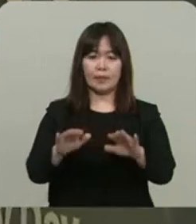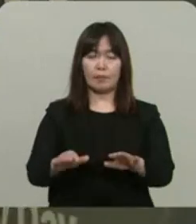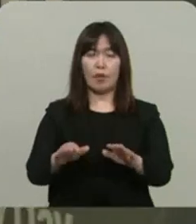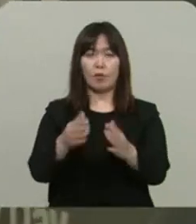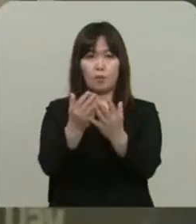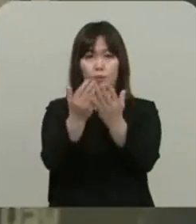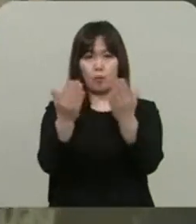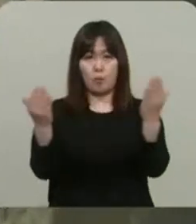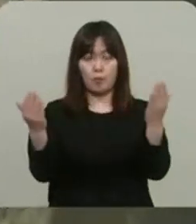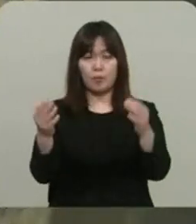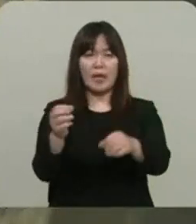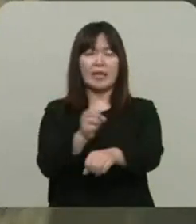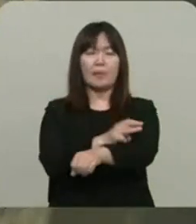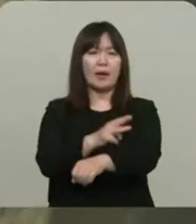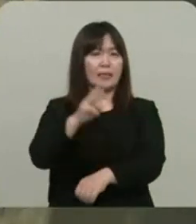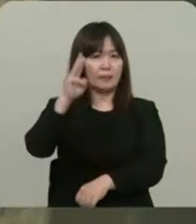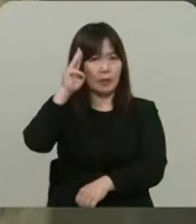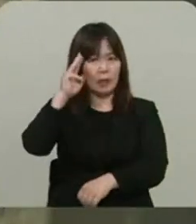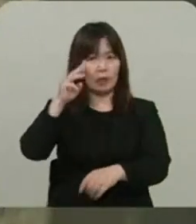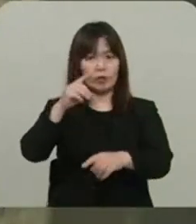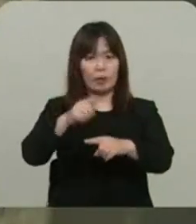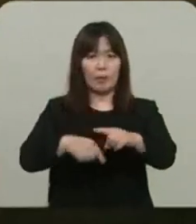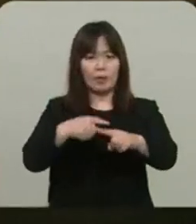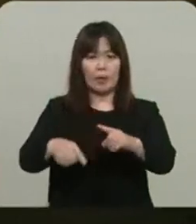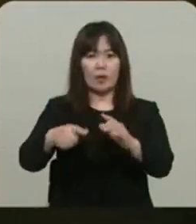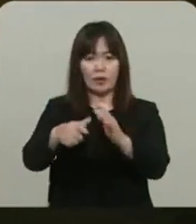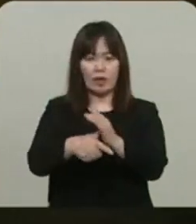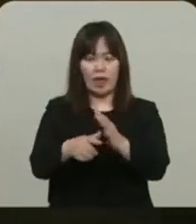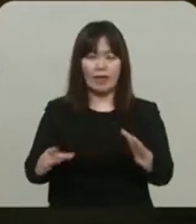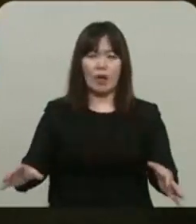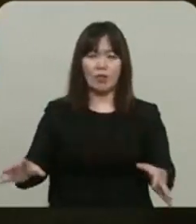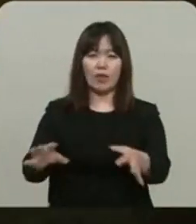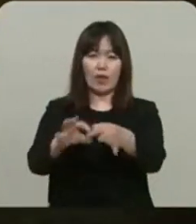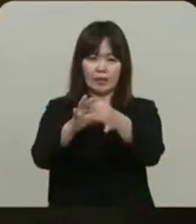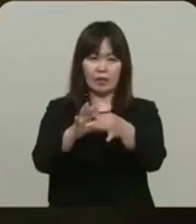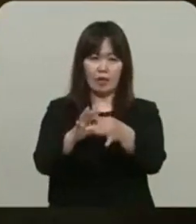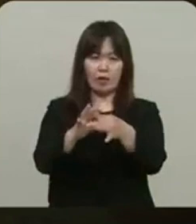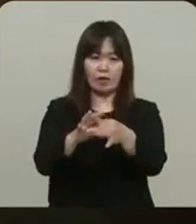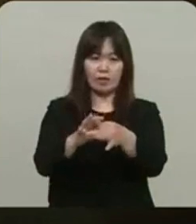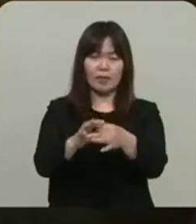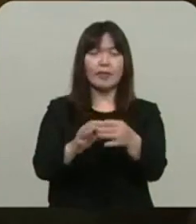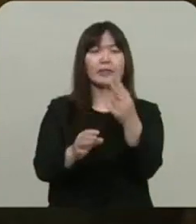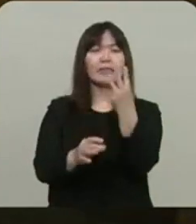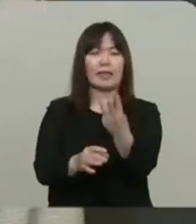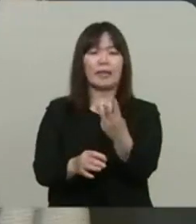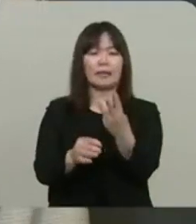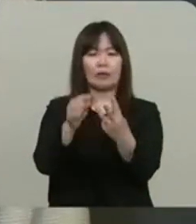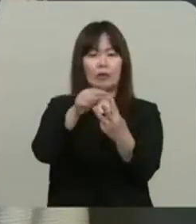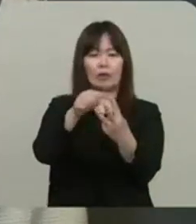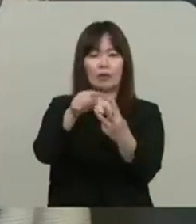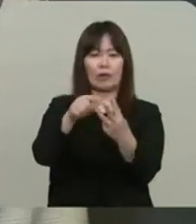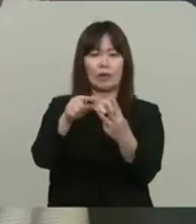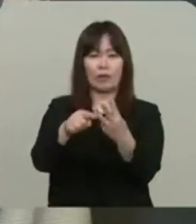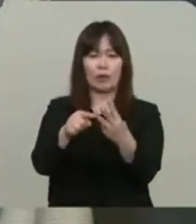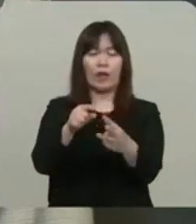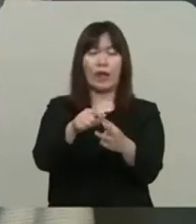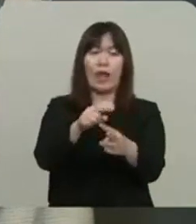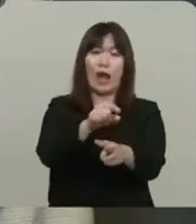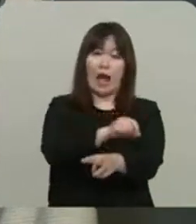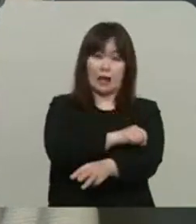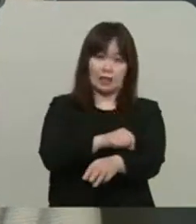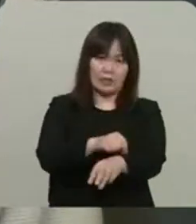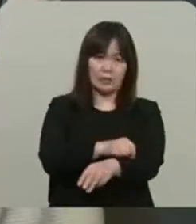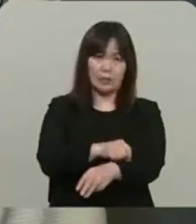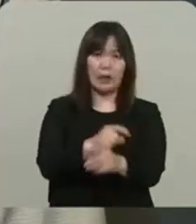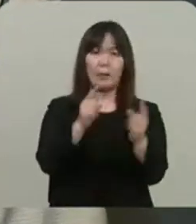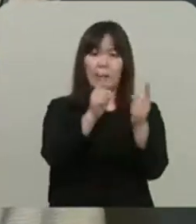전시회는 새만금 세계 스카우트 잼버리 대회를 연계해서 크게 세 가지로 첫 번째는 아주 특별한